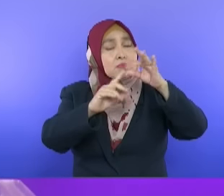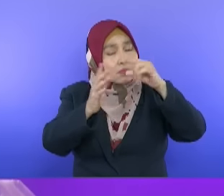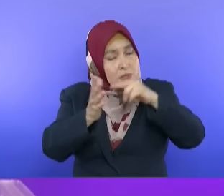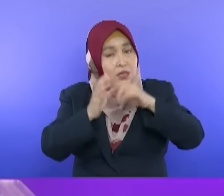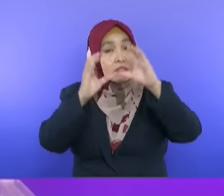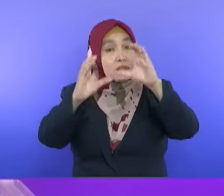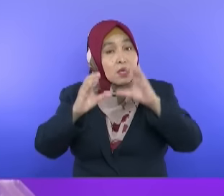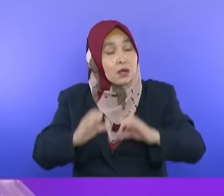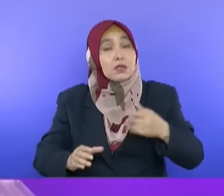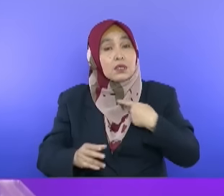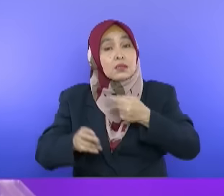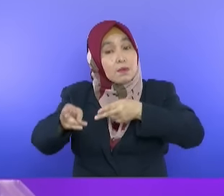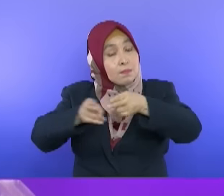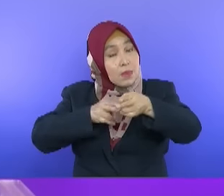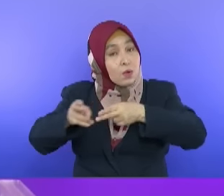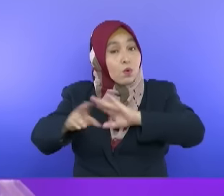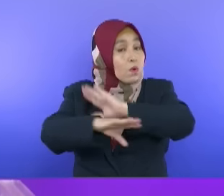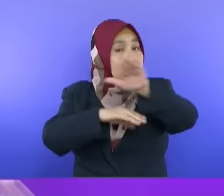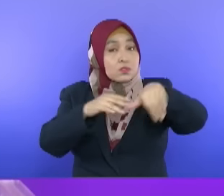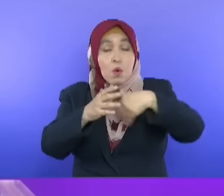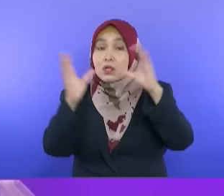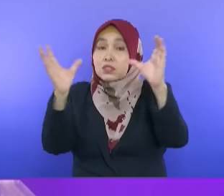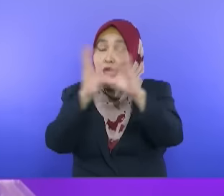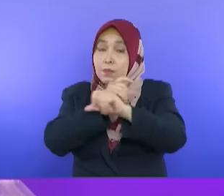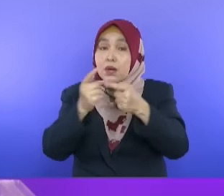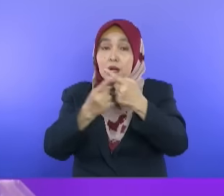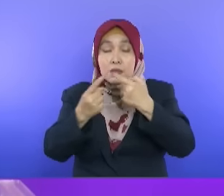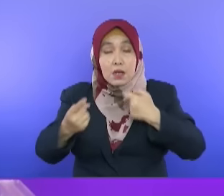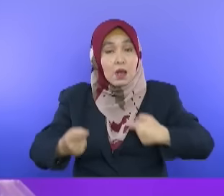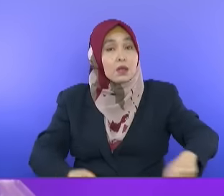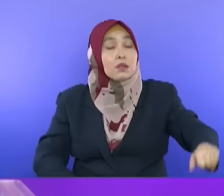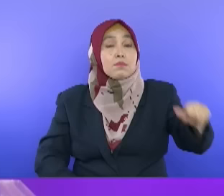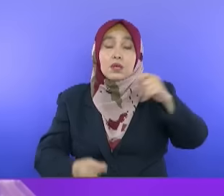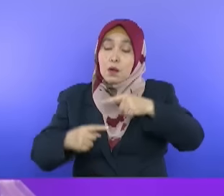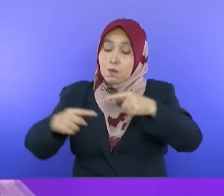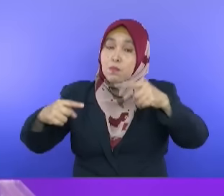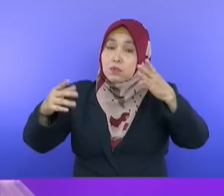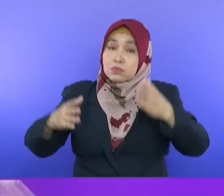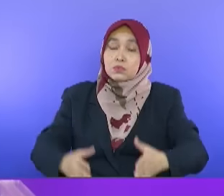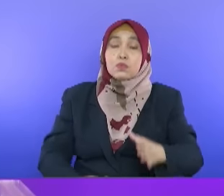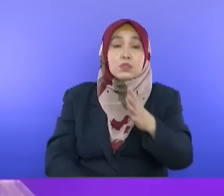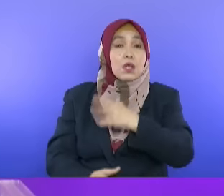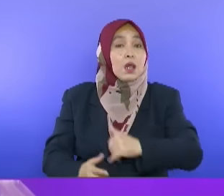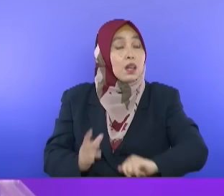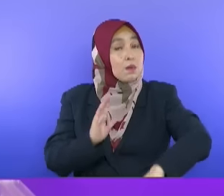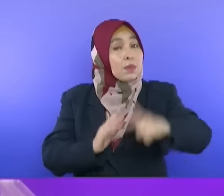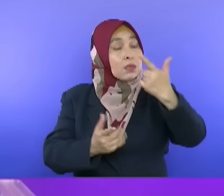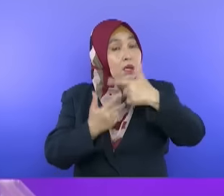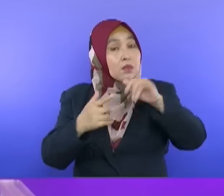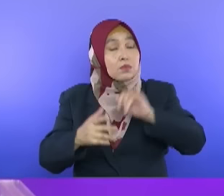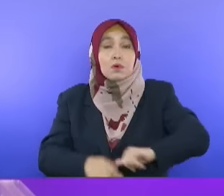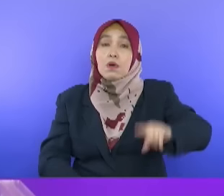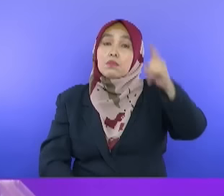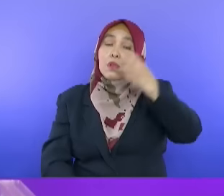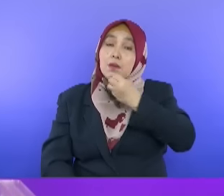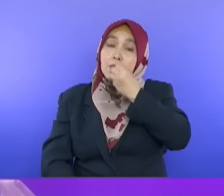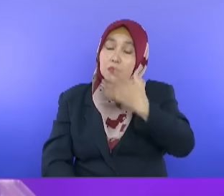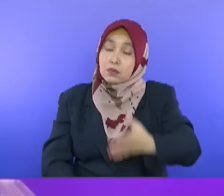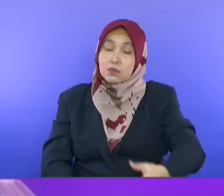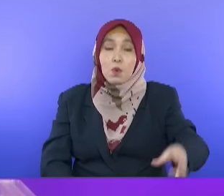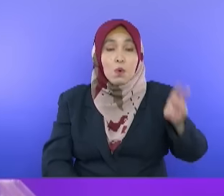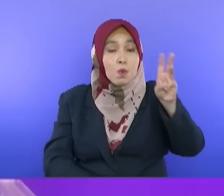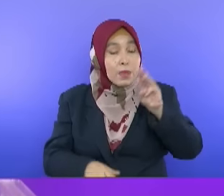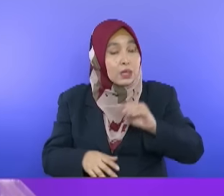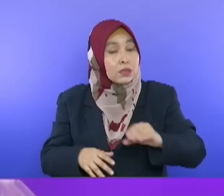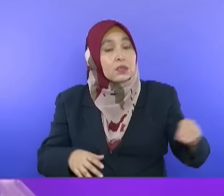cara kita menguruskan segala kesabaran daripada daripada musuh dan lebih dari itu Allah cakap wama tuqaddimu